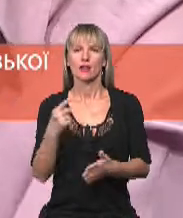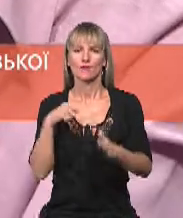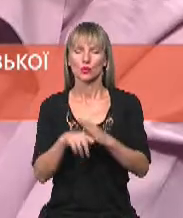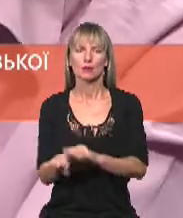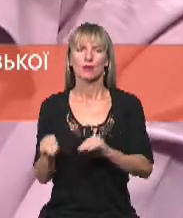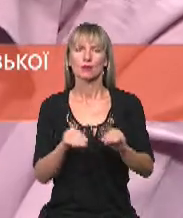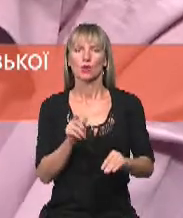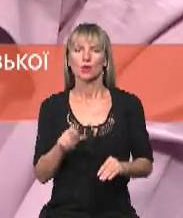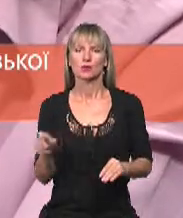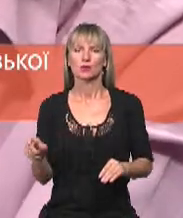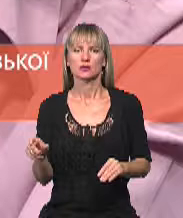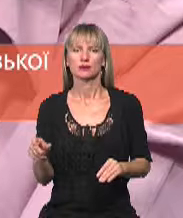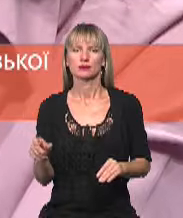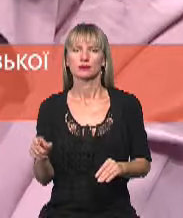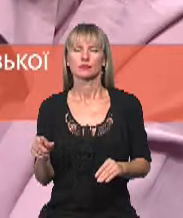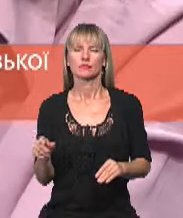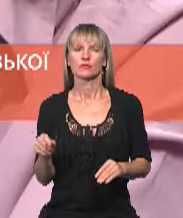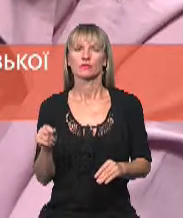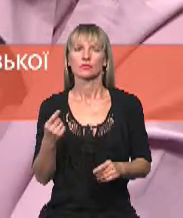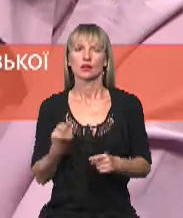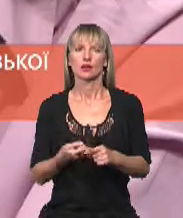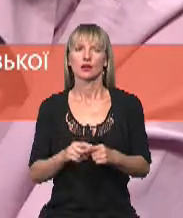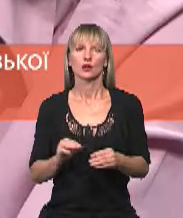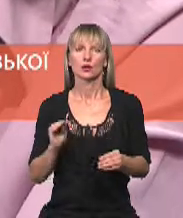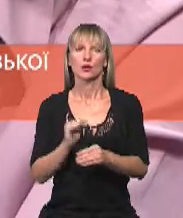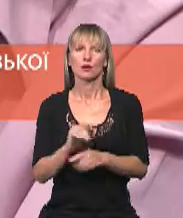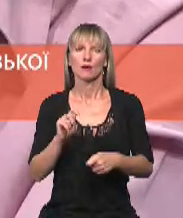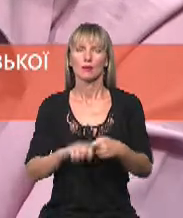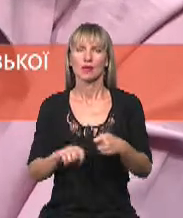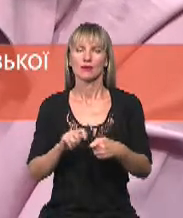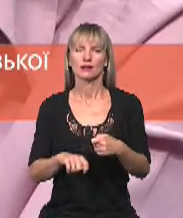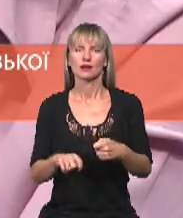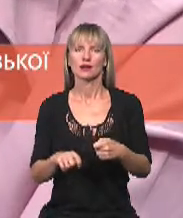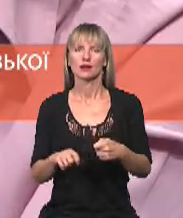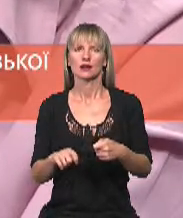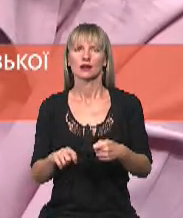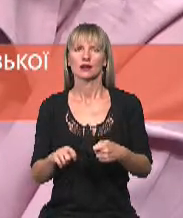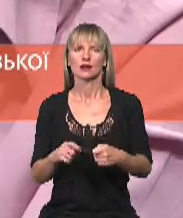внутрішньопереміщених осіб. Вони тобто додаткові Це додаткові перевірки. Це